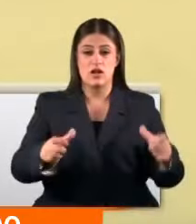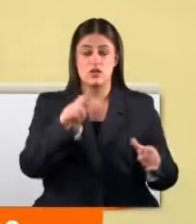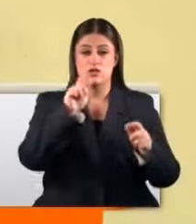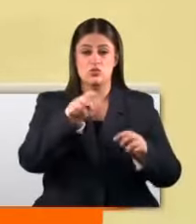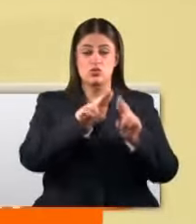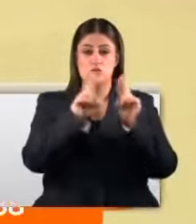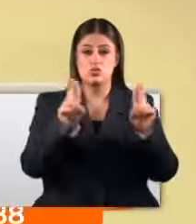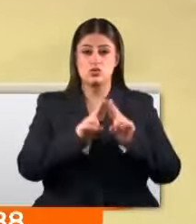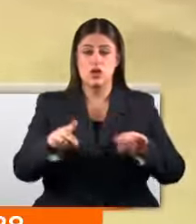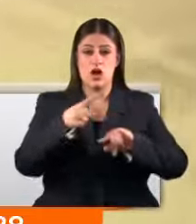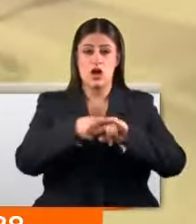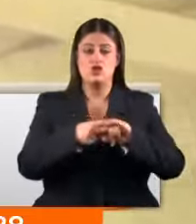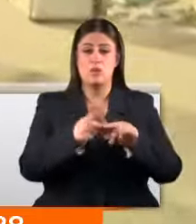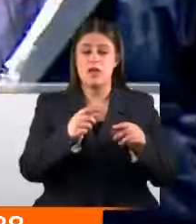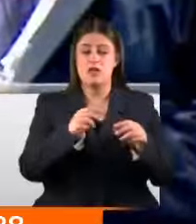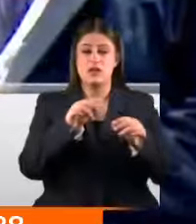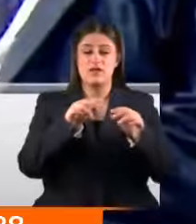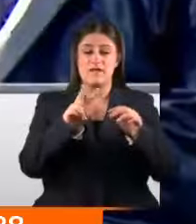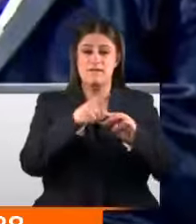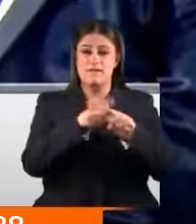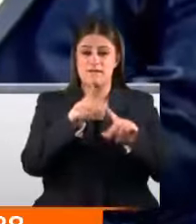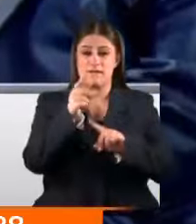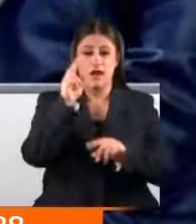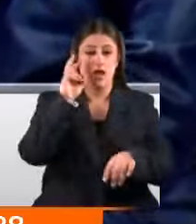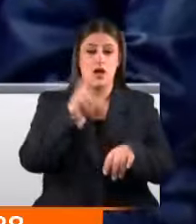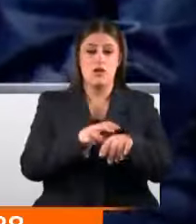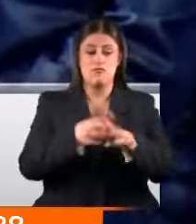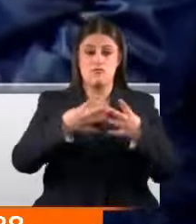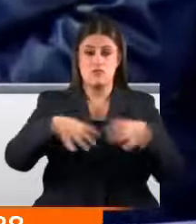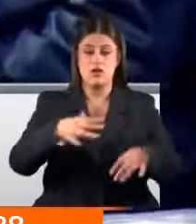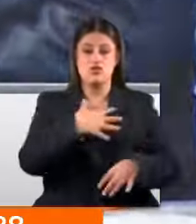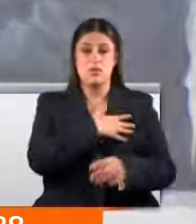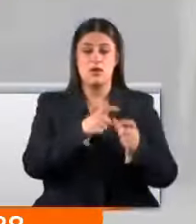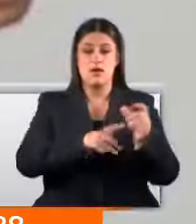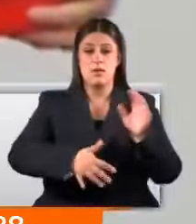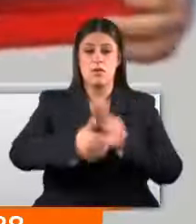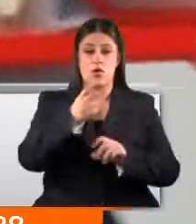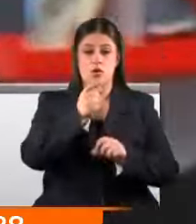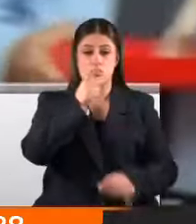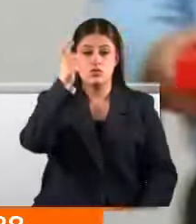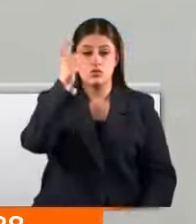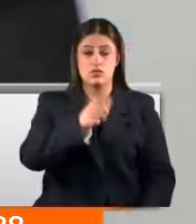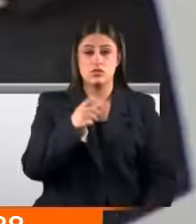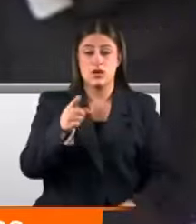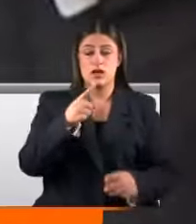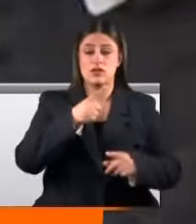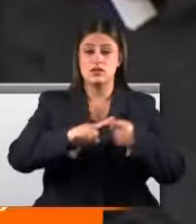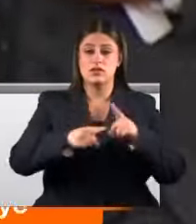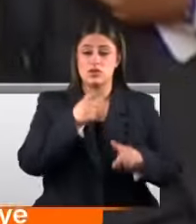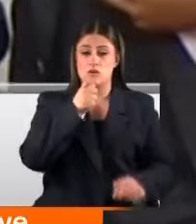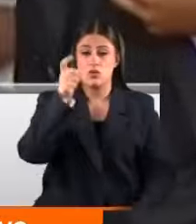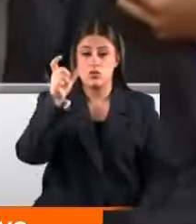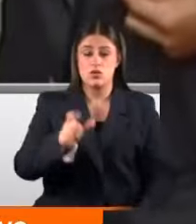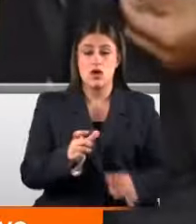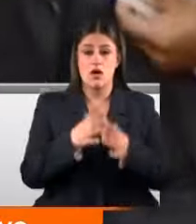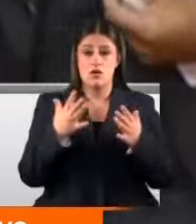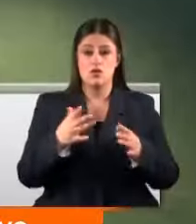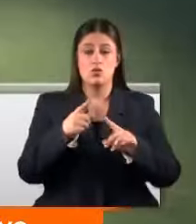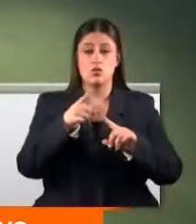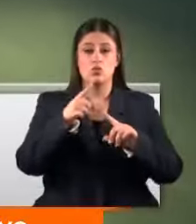Hacı Bektaş Veli'yi anma töreninde. CHP Genel Başkanı Özgür Özel'in, Selefi Kemal Kılıçdaroğlu'nun ve hatta Tunç Soyer'in